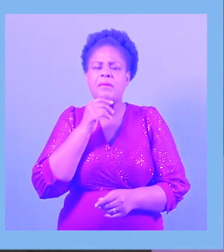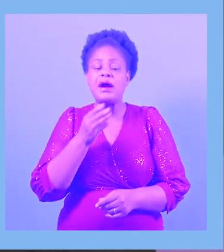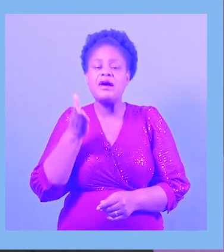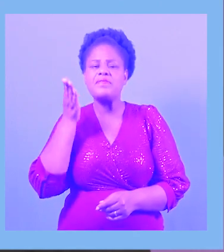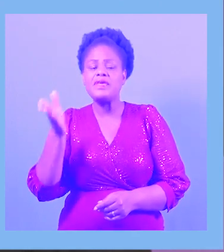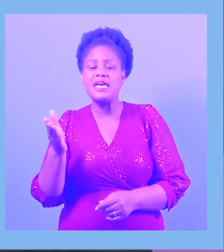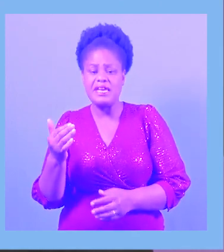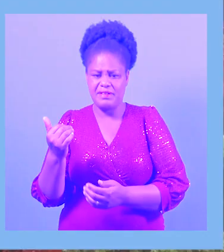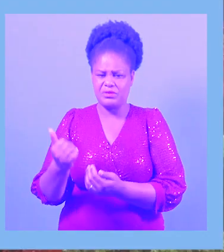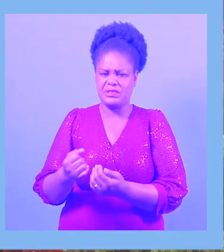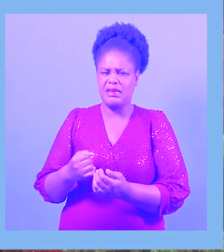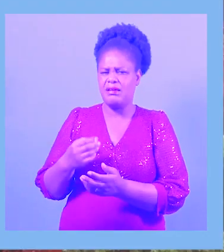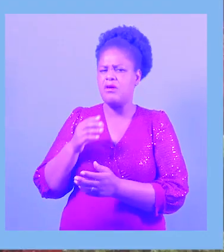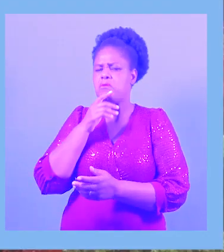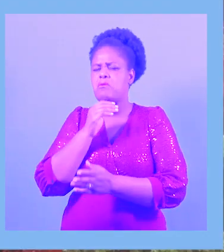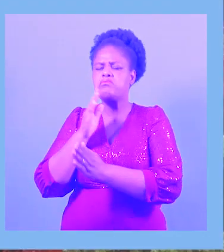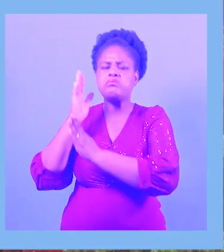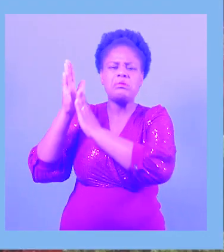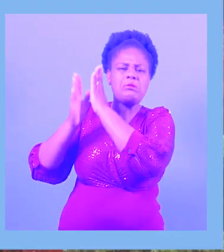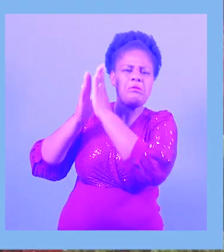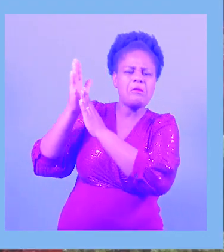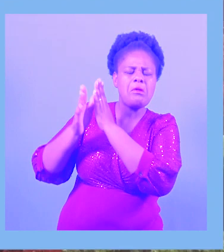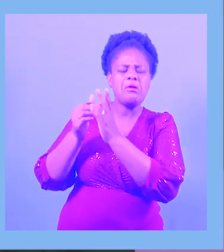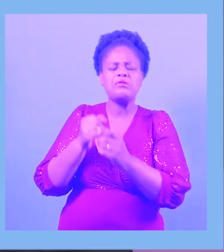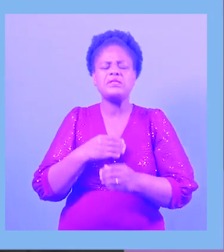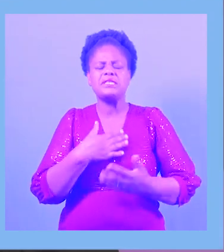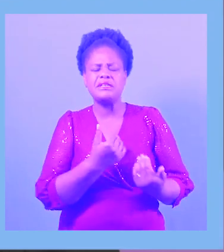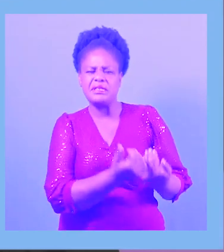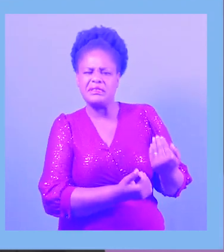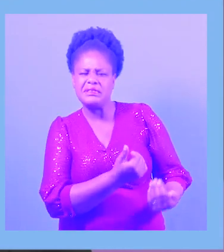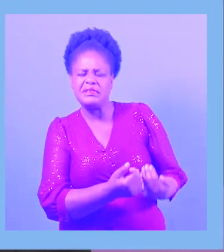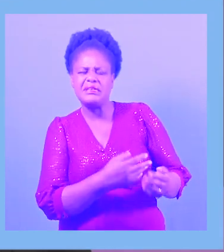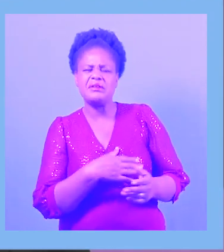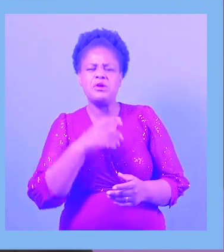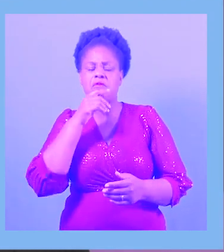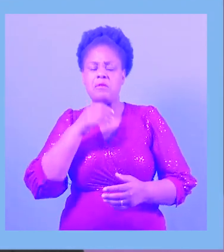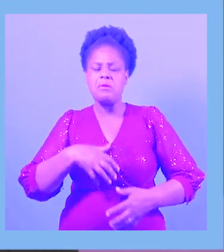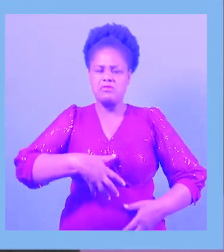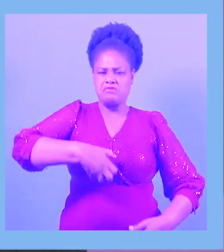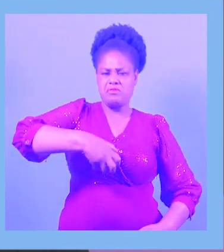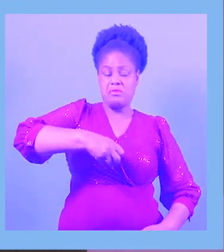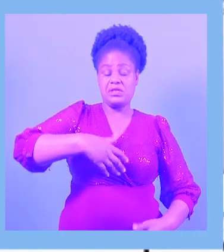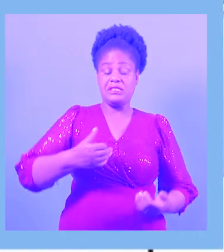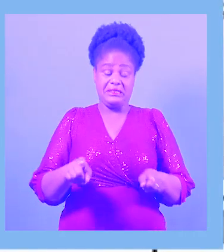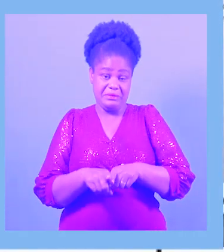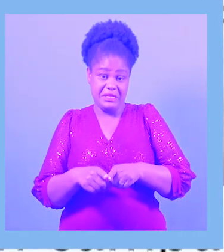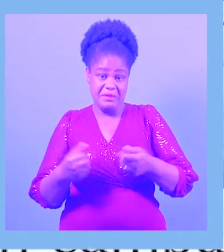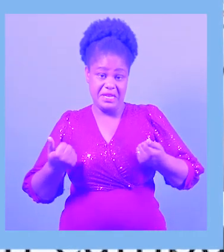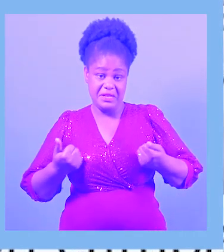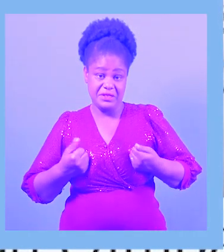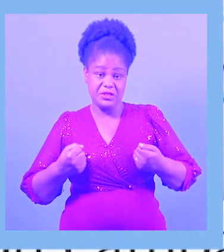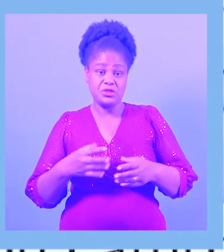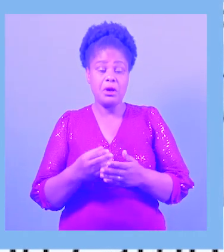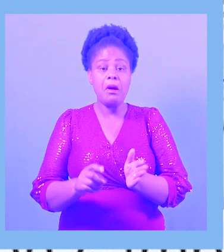ari kutorana nevana vadiki. Chiremerera chavo munharaunda chiri kudyiwa, chiri kusurutswa, chiri kupera. Tozoita kwamuri vana vasikana, kudyiwa kwamuri